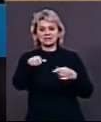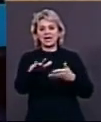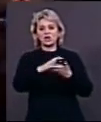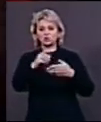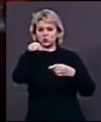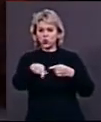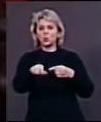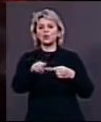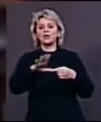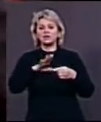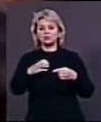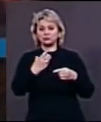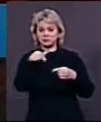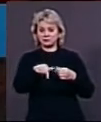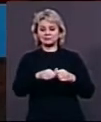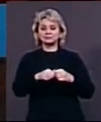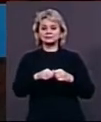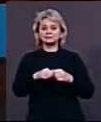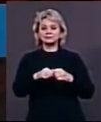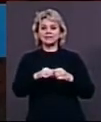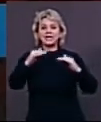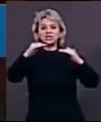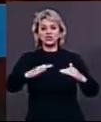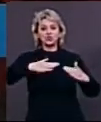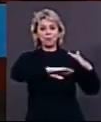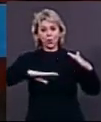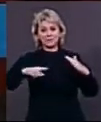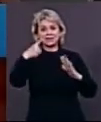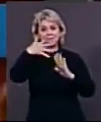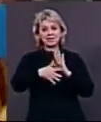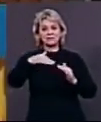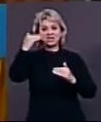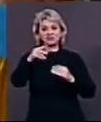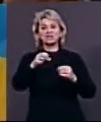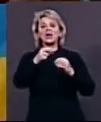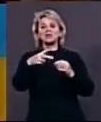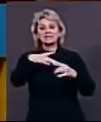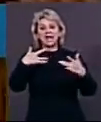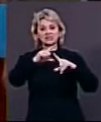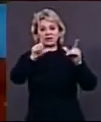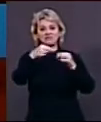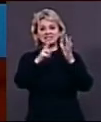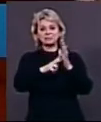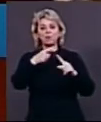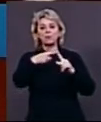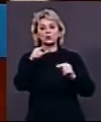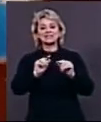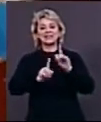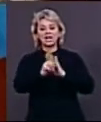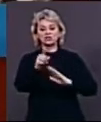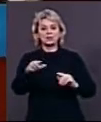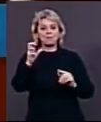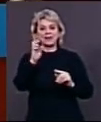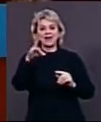и небытие. Ниже пояса и выше понимания. Театр 18+, запустил на сцене производство